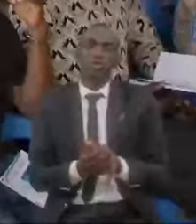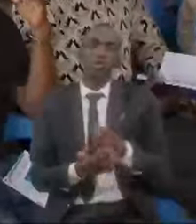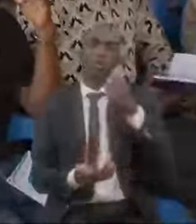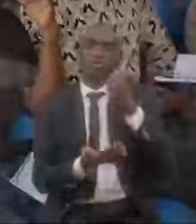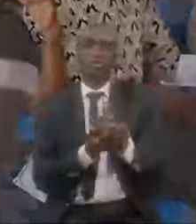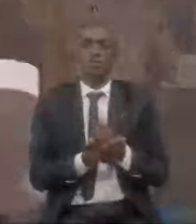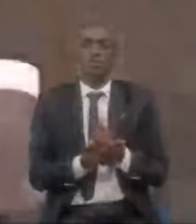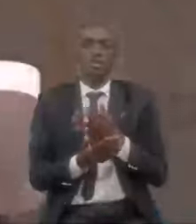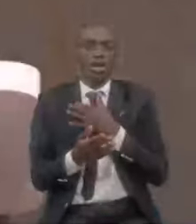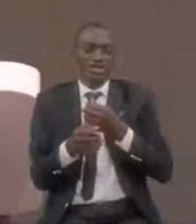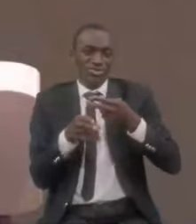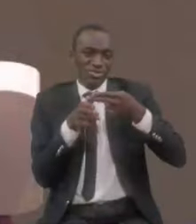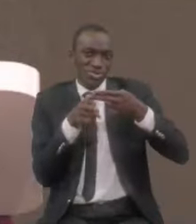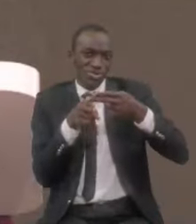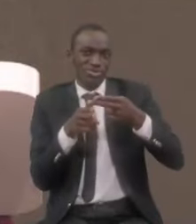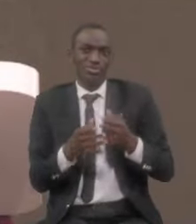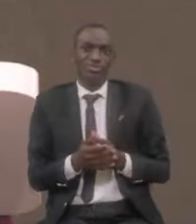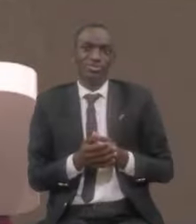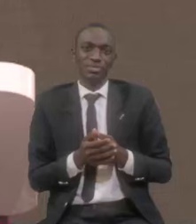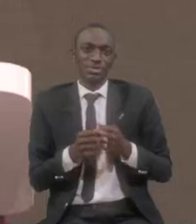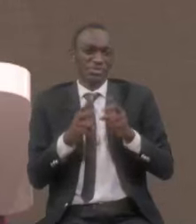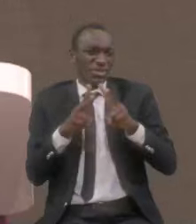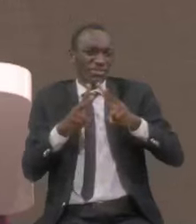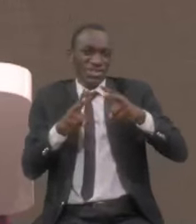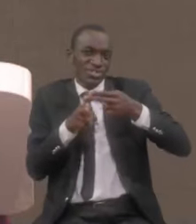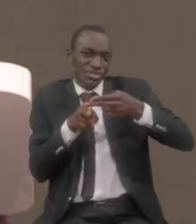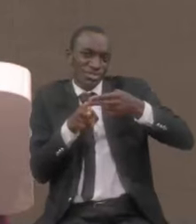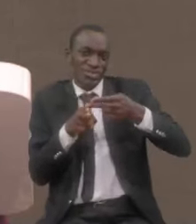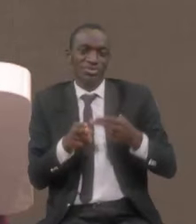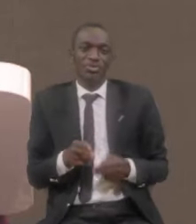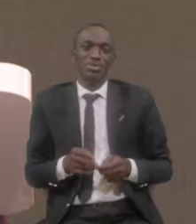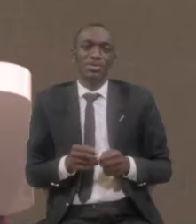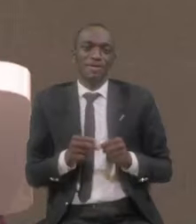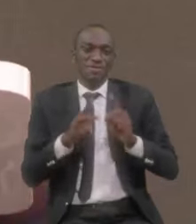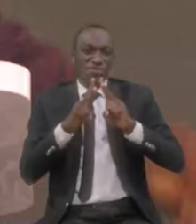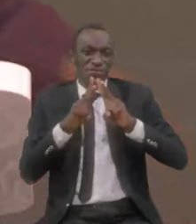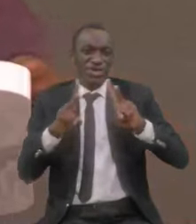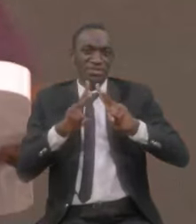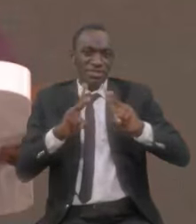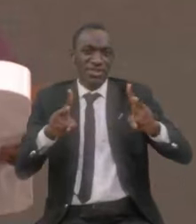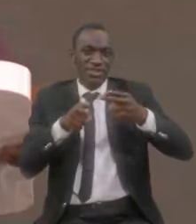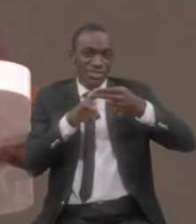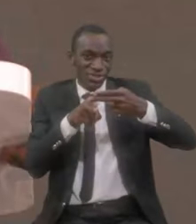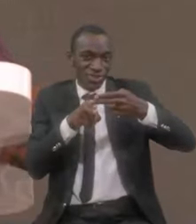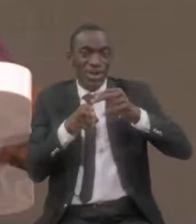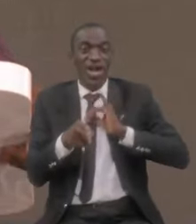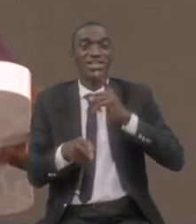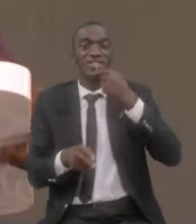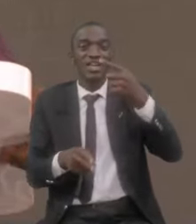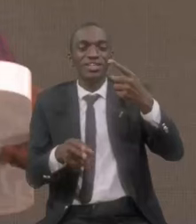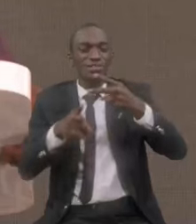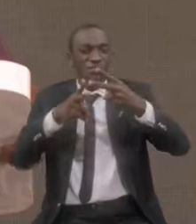Et très bientôt, très très bientôt, très bientôt, j'ai dit très bientôt même,